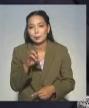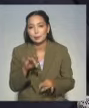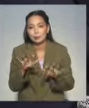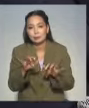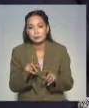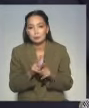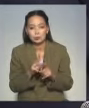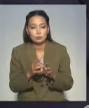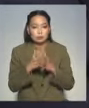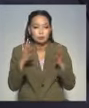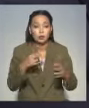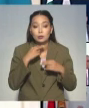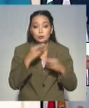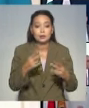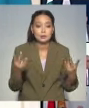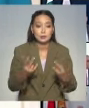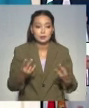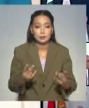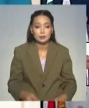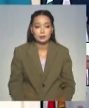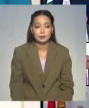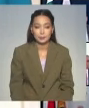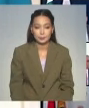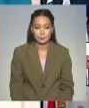мән берілетінін жеткізді.